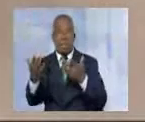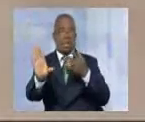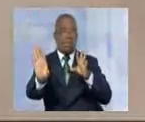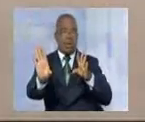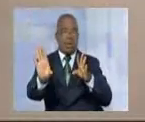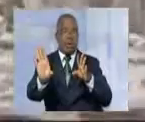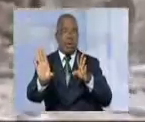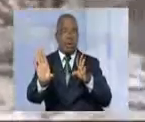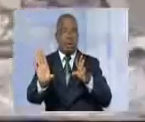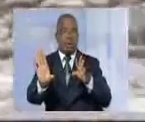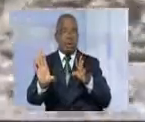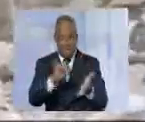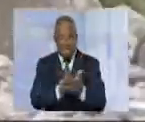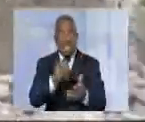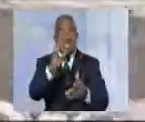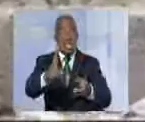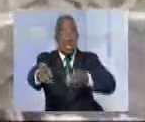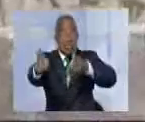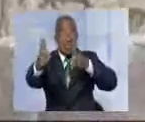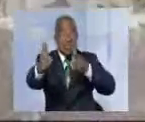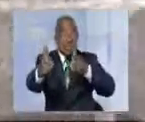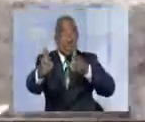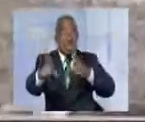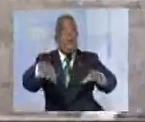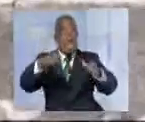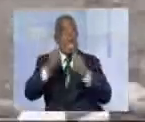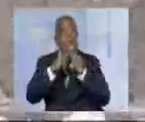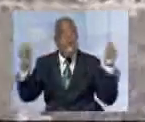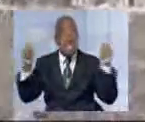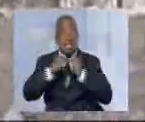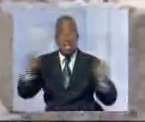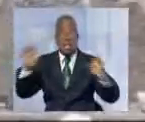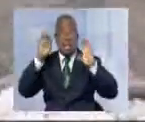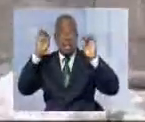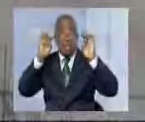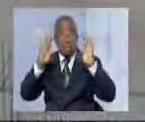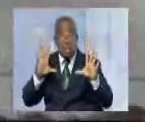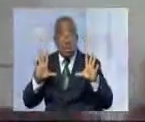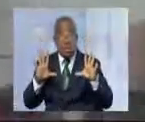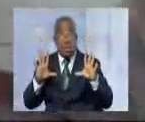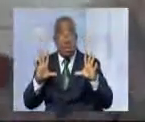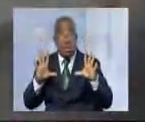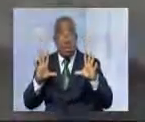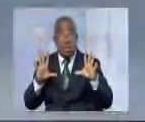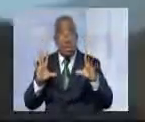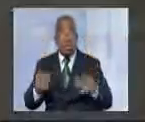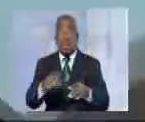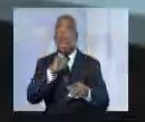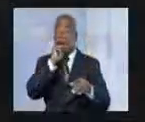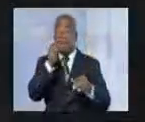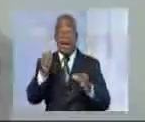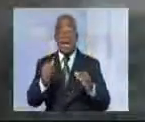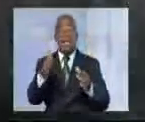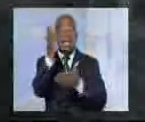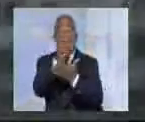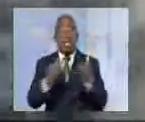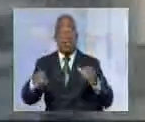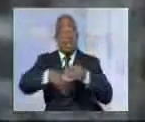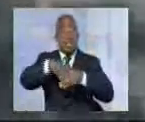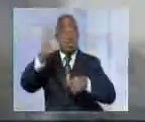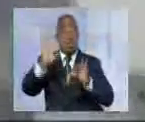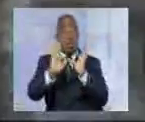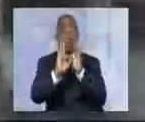mettent désormais tout leur poids à reprendre la ville de Qusayr pour sécuriser la route reliant la capitale au littoral. Pour